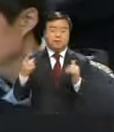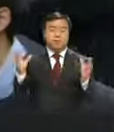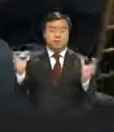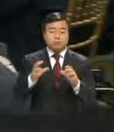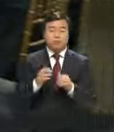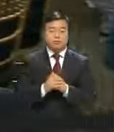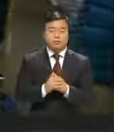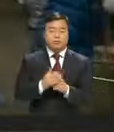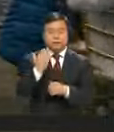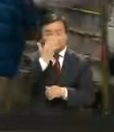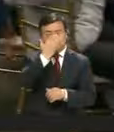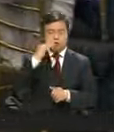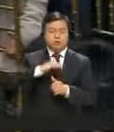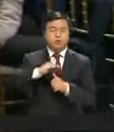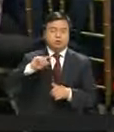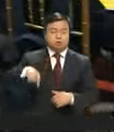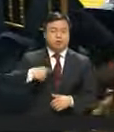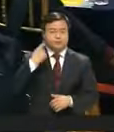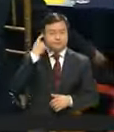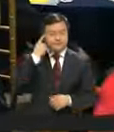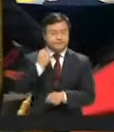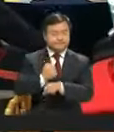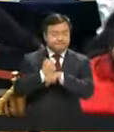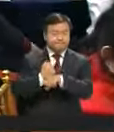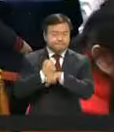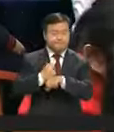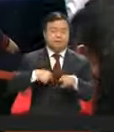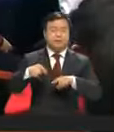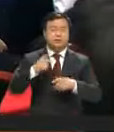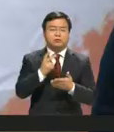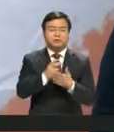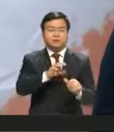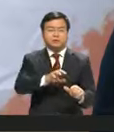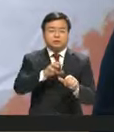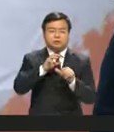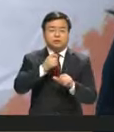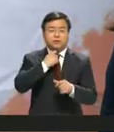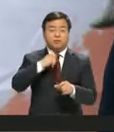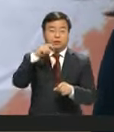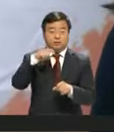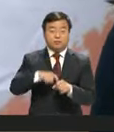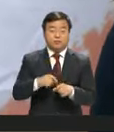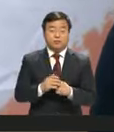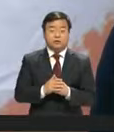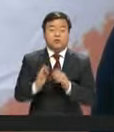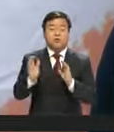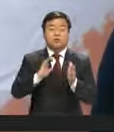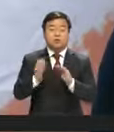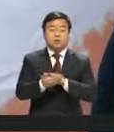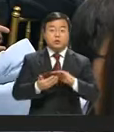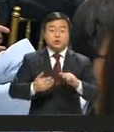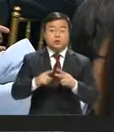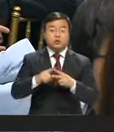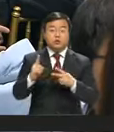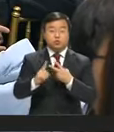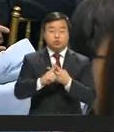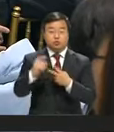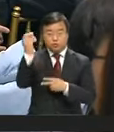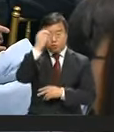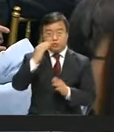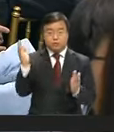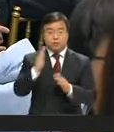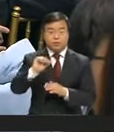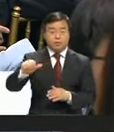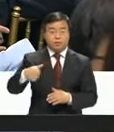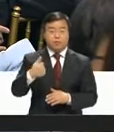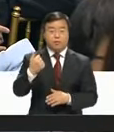스스로가 대안을 모색해 정책에 반영되도록 하겠다는 겁니다. 실제로 토론회에 앞서 초중고등학생